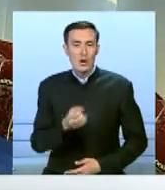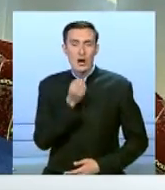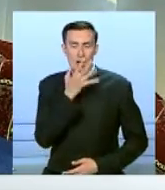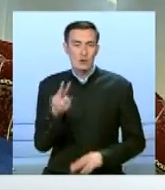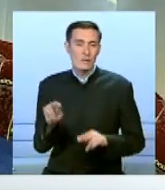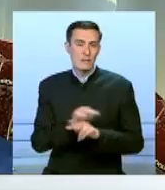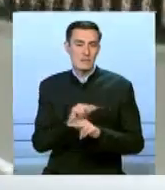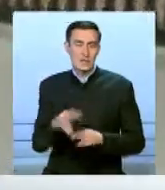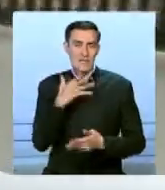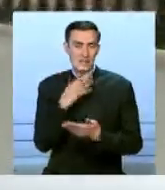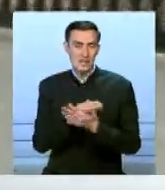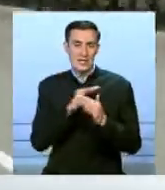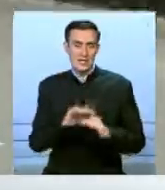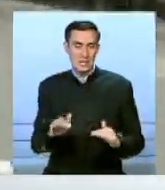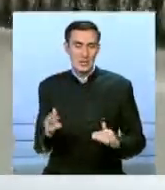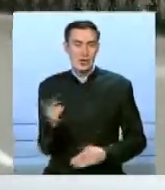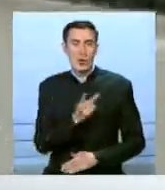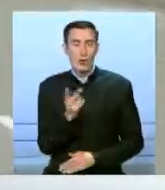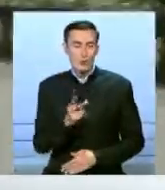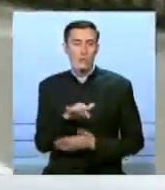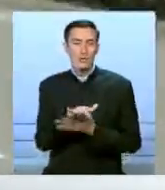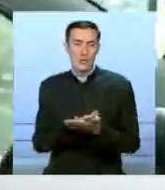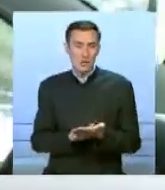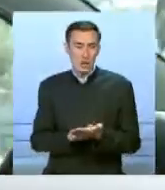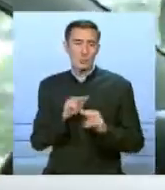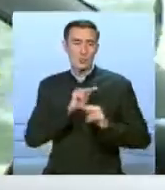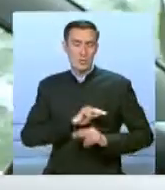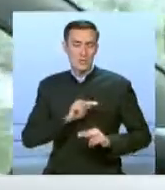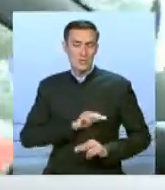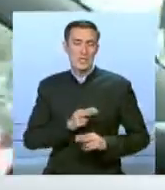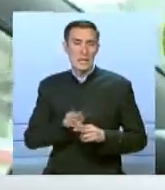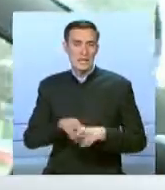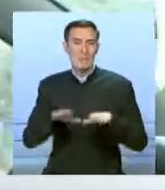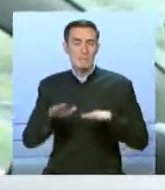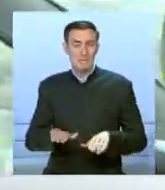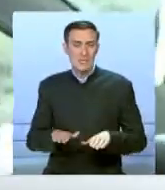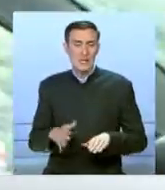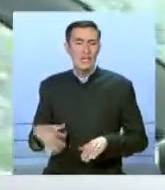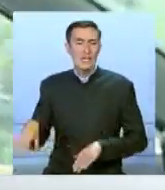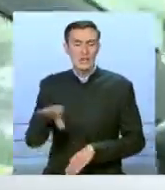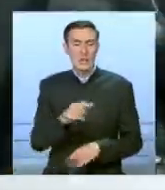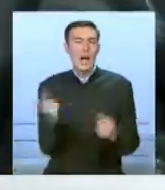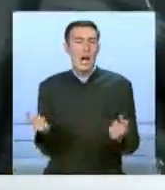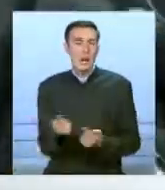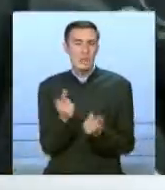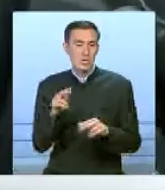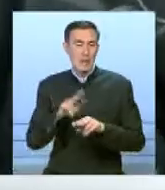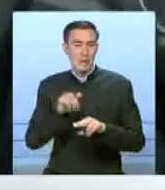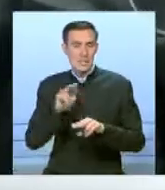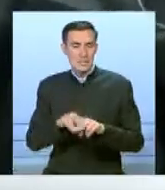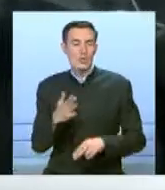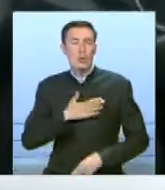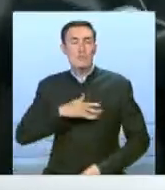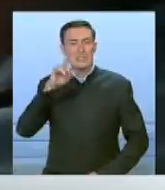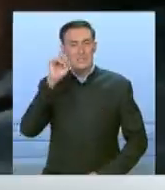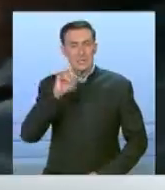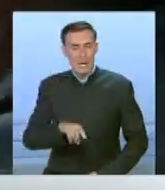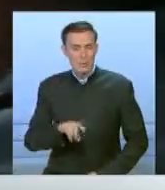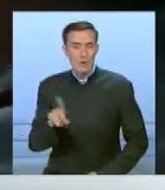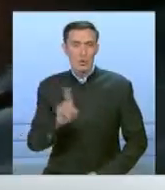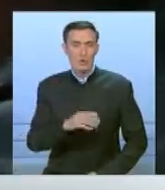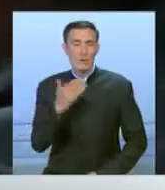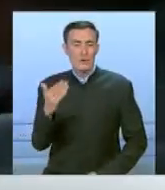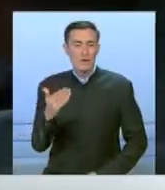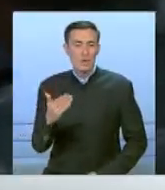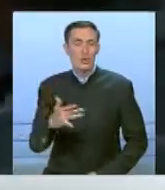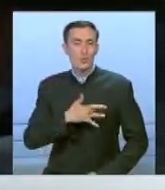воспитал своих детей. Сейчас оба напарника продолжают трудиться на том же участке. Для всех они обычные полицейские. Но мы знаем наверняка, в